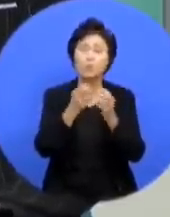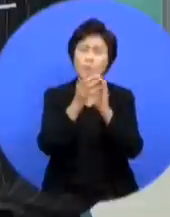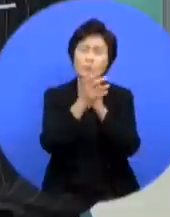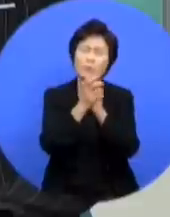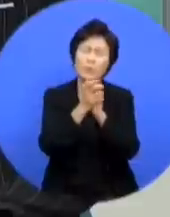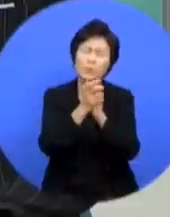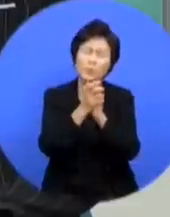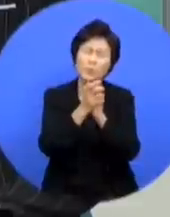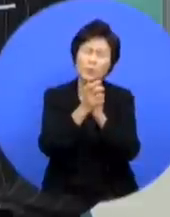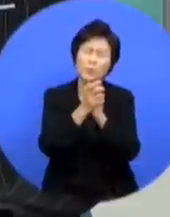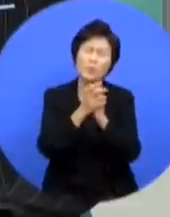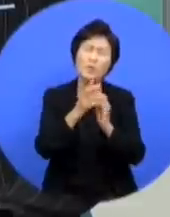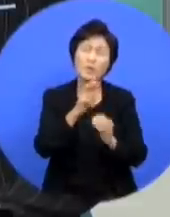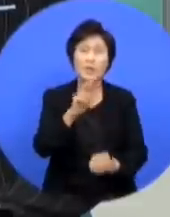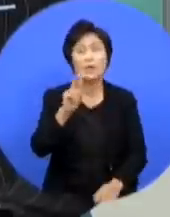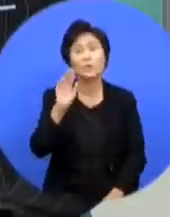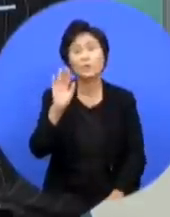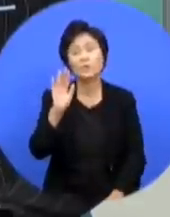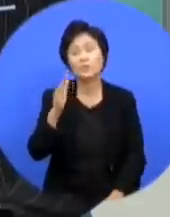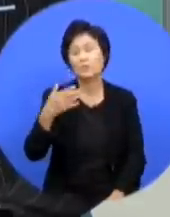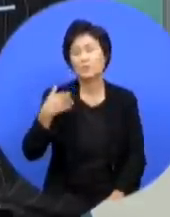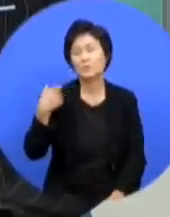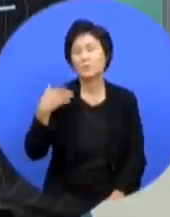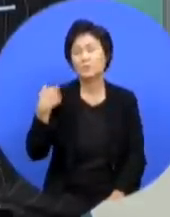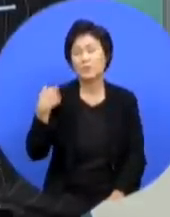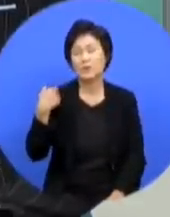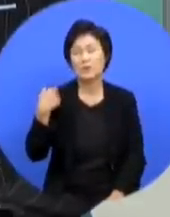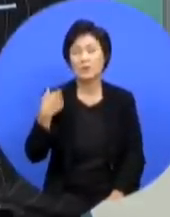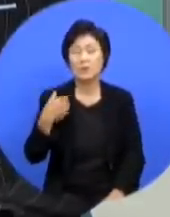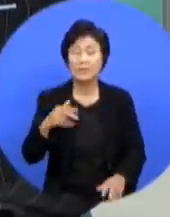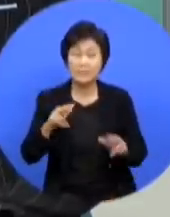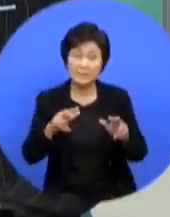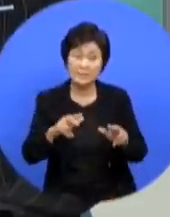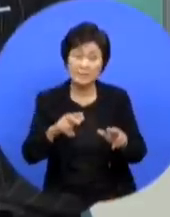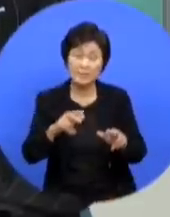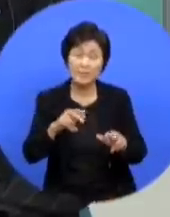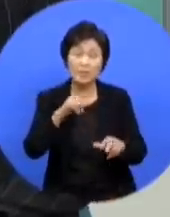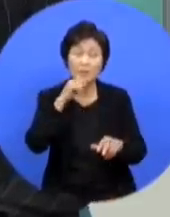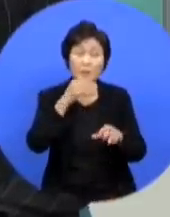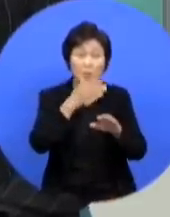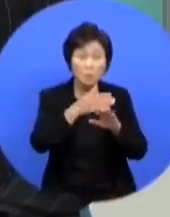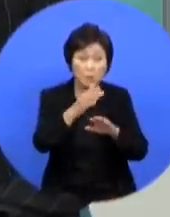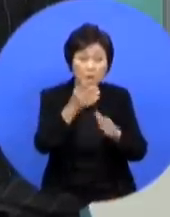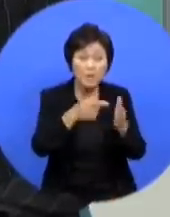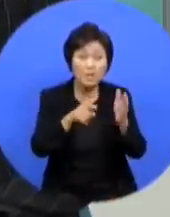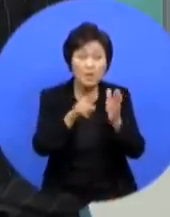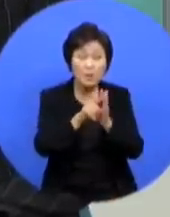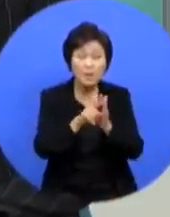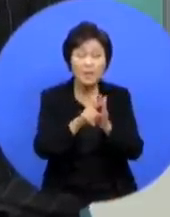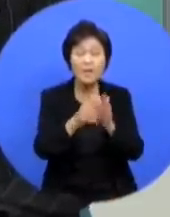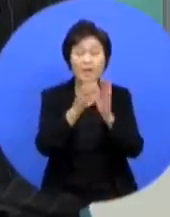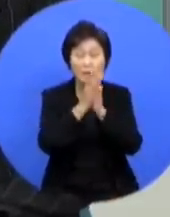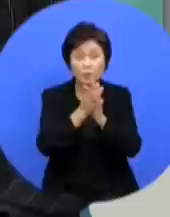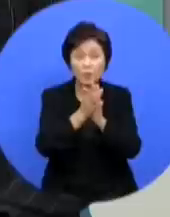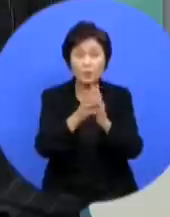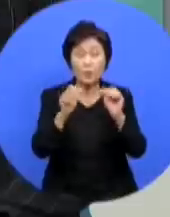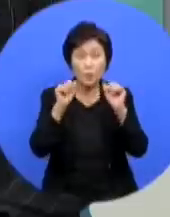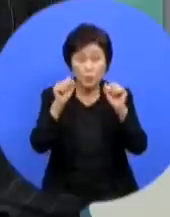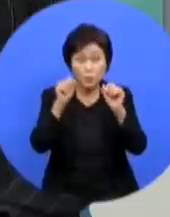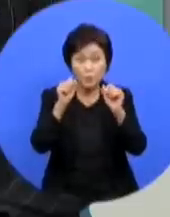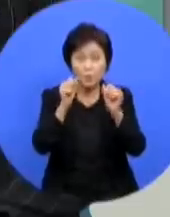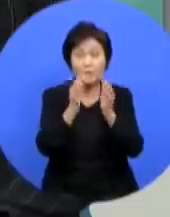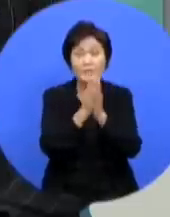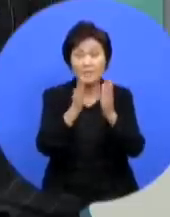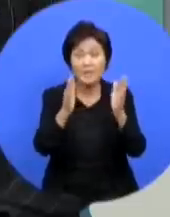북한 크리스천 살리기 기도 운동을 지금 펼치고 계시거든요. 그 대표로 계시고 섬기시니까. 예, 예. 그 운동